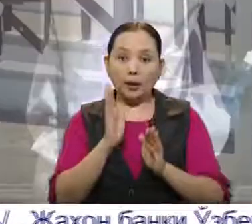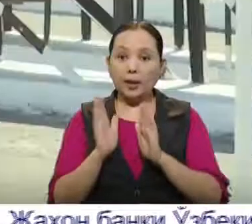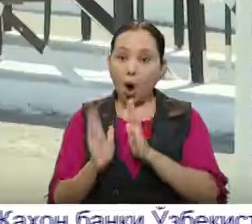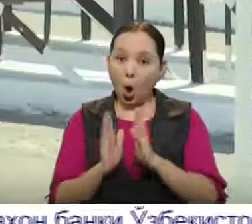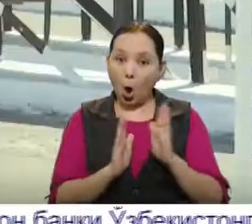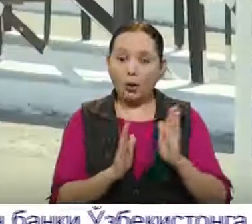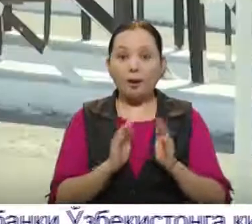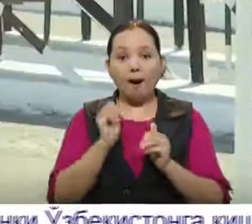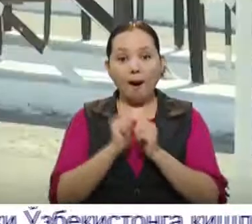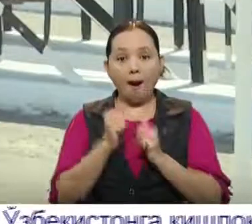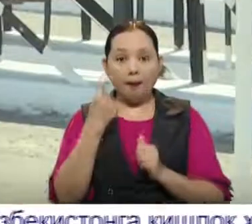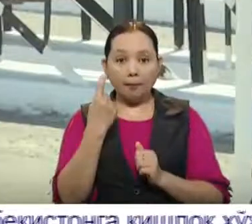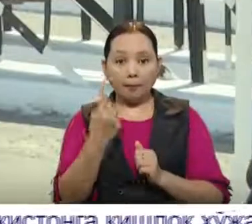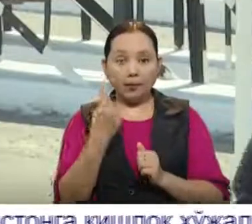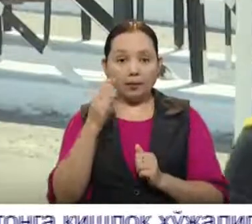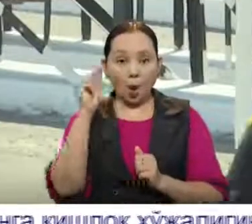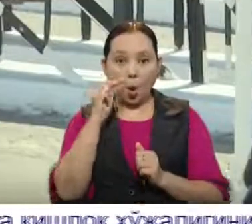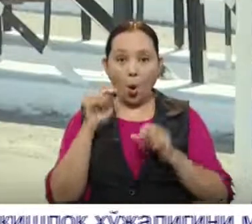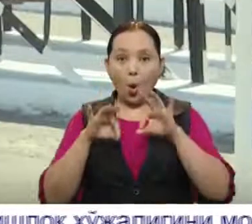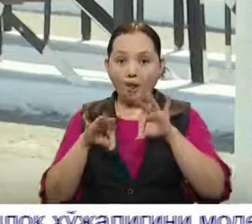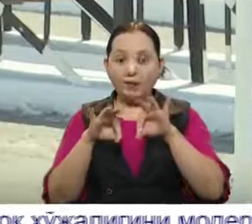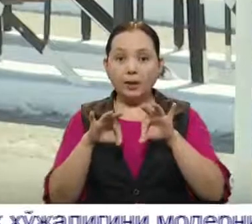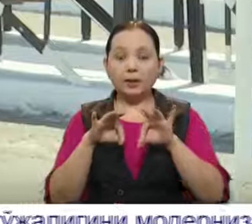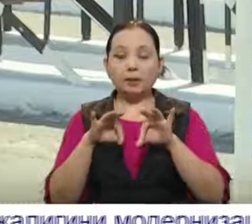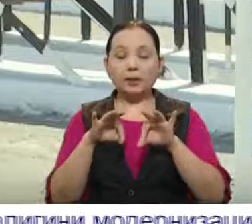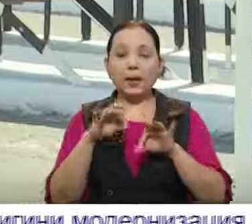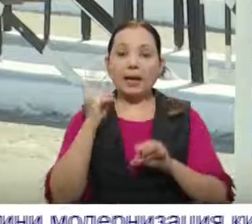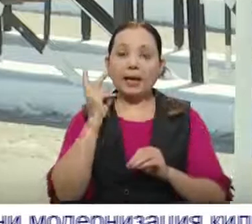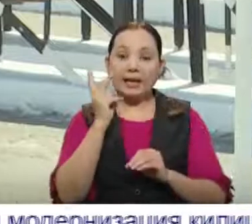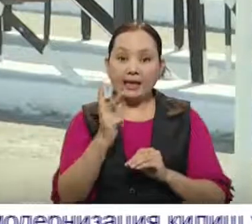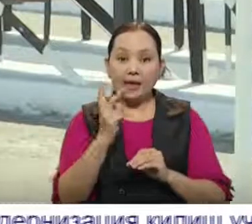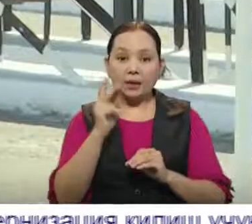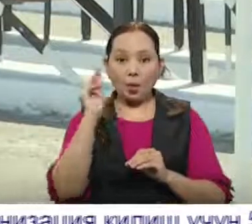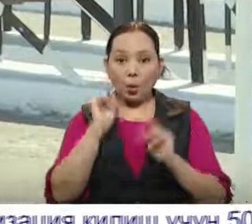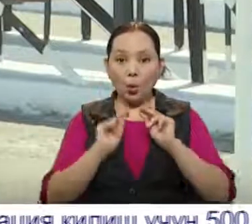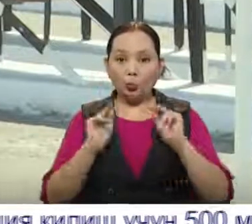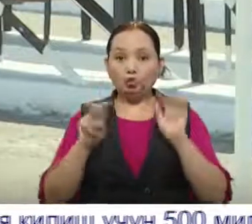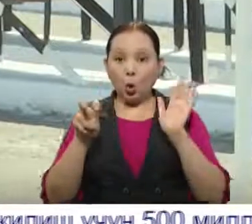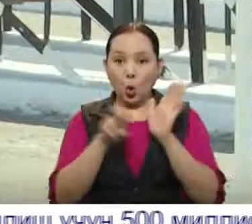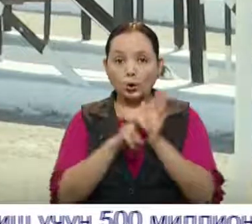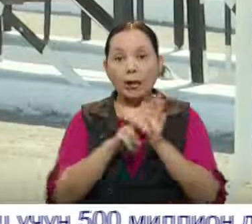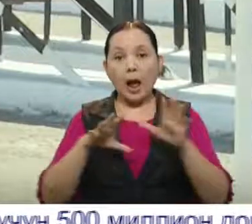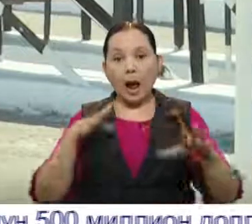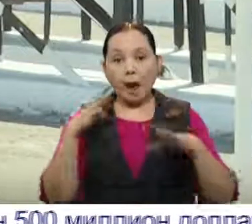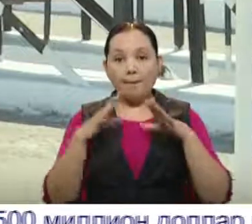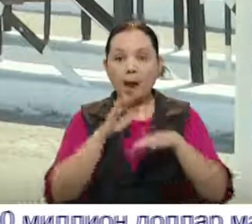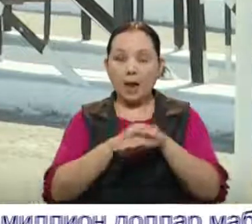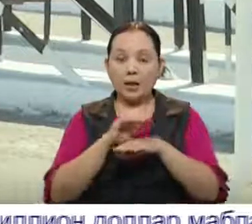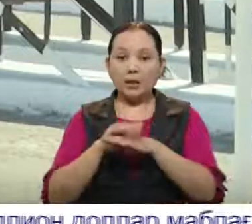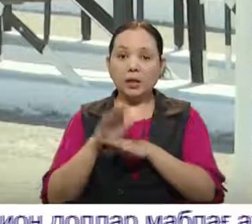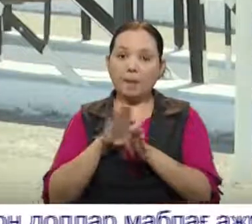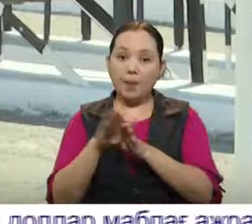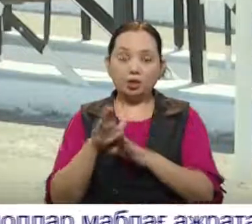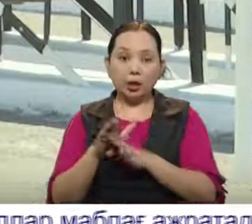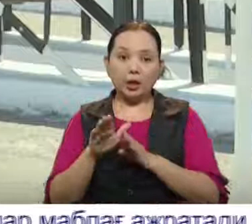holda har bitta o'quv avtomashinasidagi ikkitadan o'quvchi o'tirib amaliy mashg'ulotni